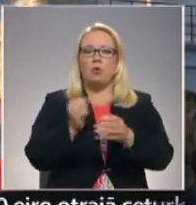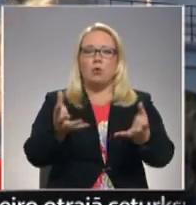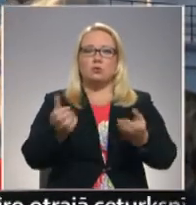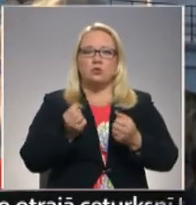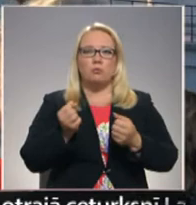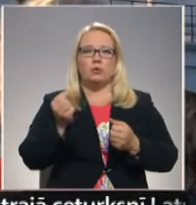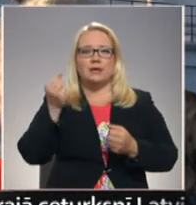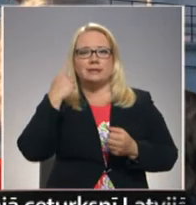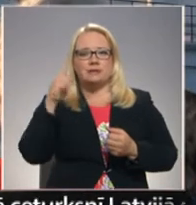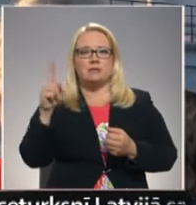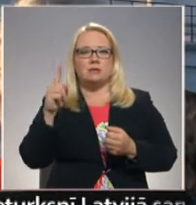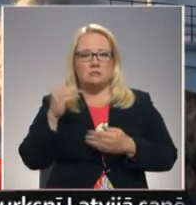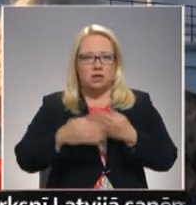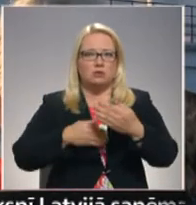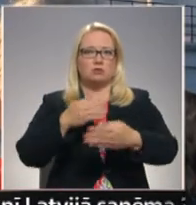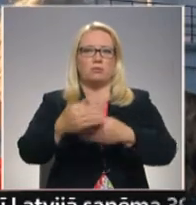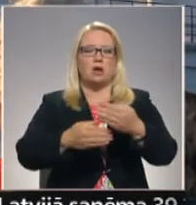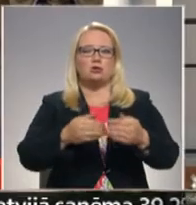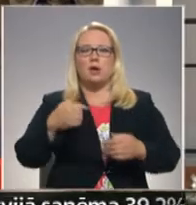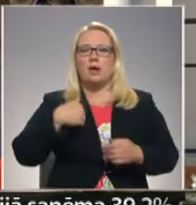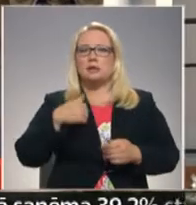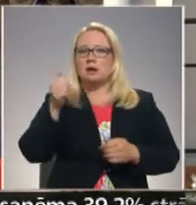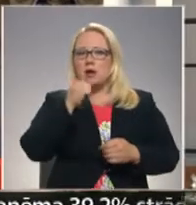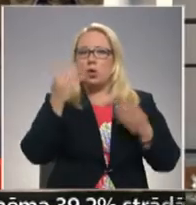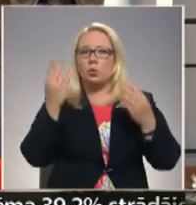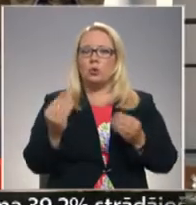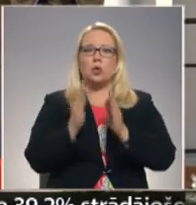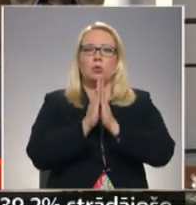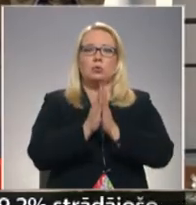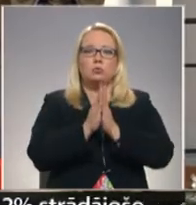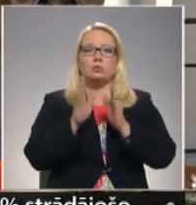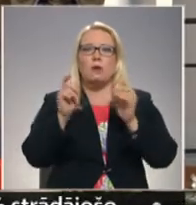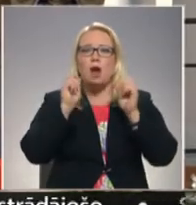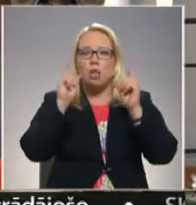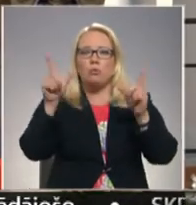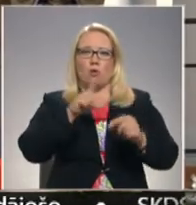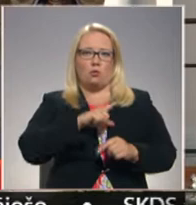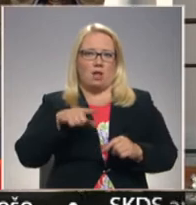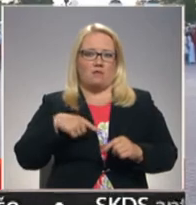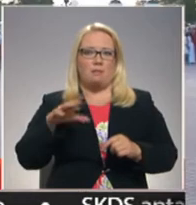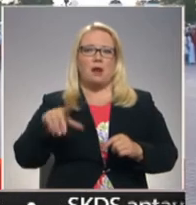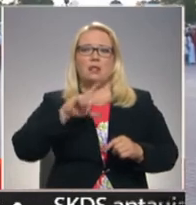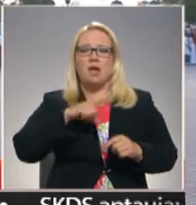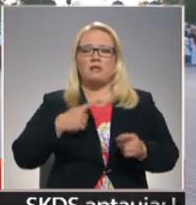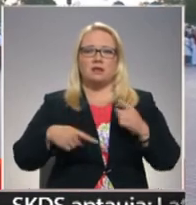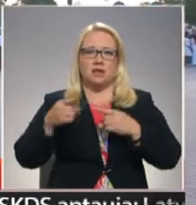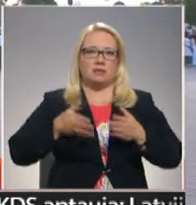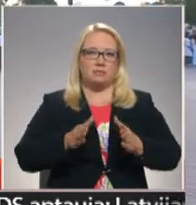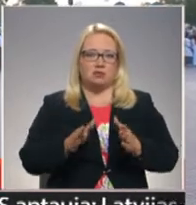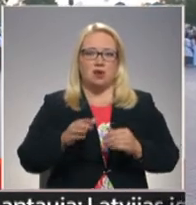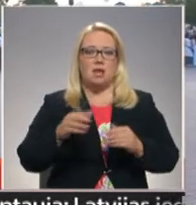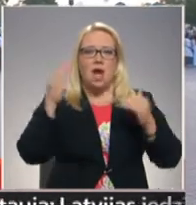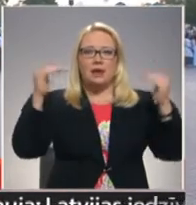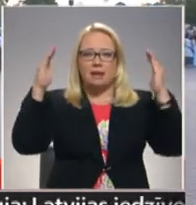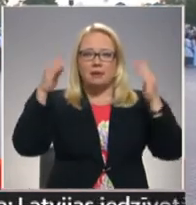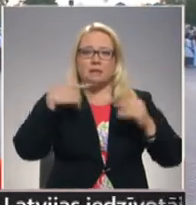uzņemoties iniciatīvu, tikt uz priekšu. Es katru dienu lūdzu par atmodu Latvijā, par Latvijas atzimšanu. Arhibīskaps uzsver,